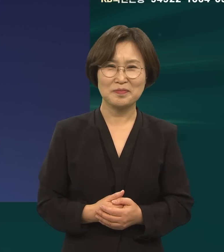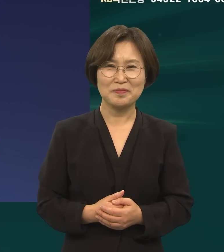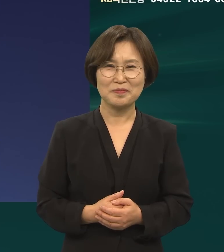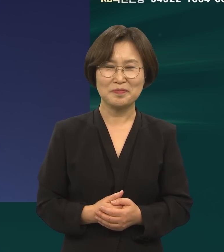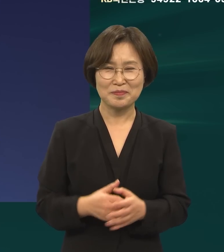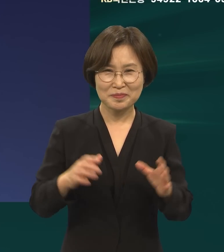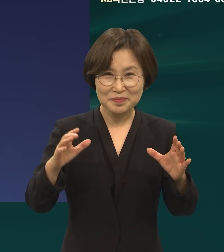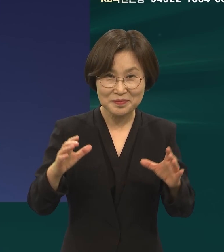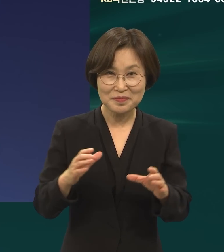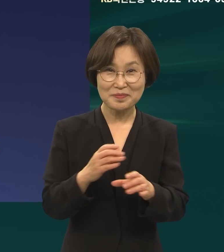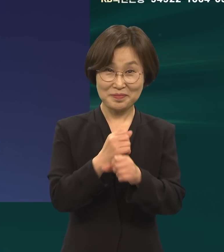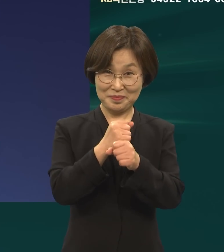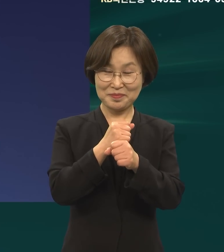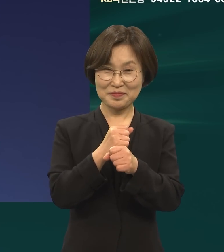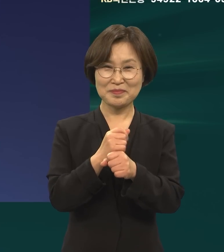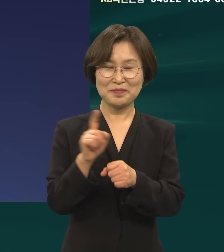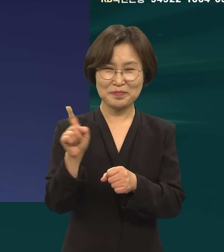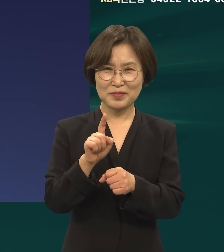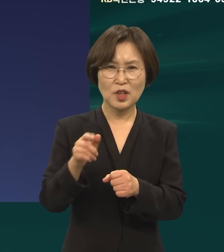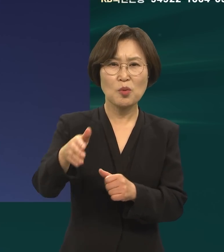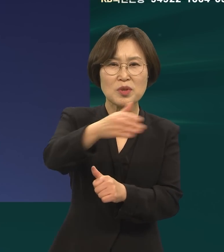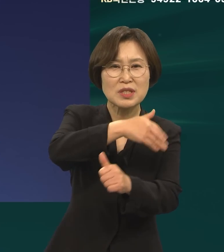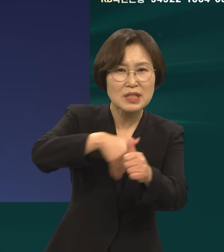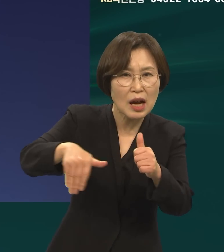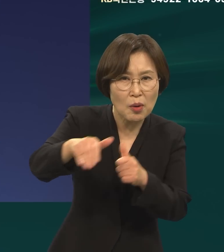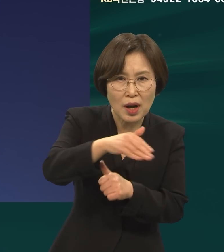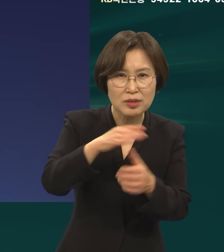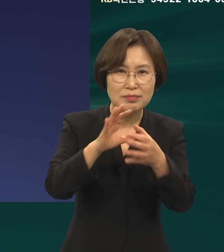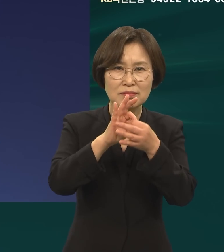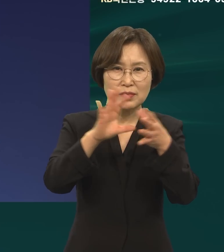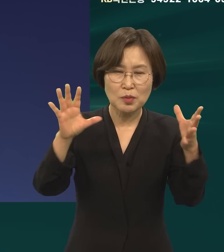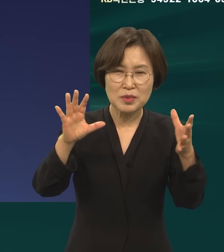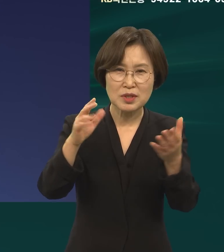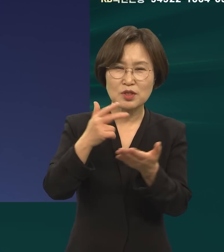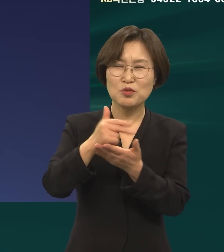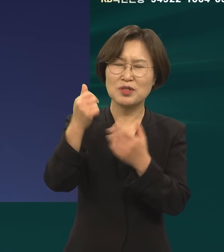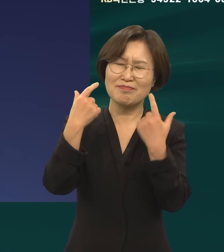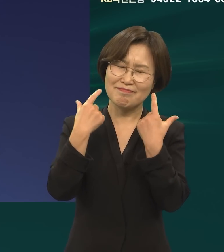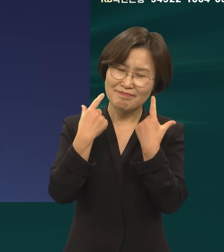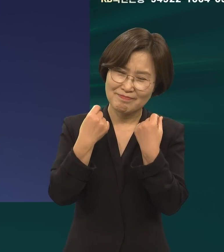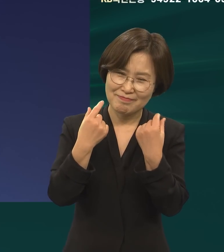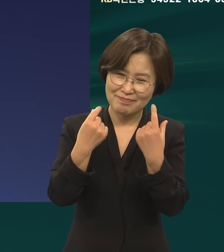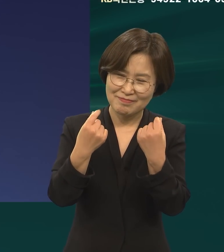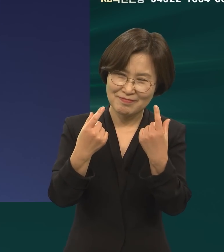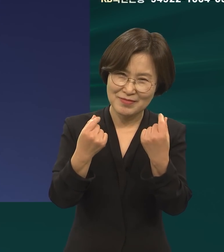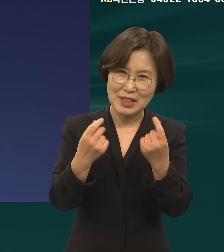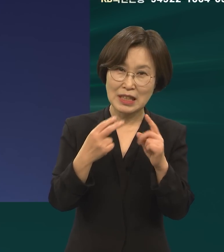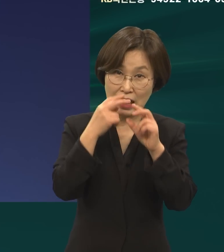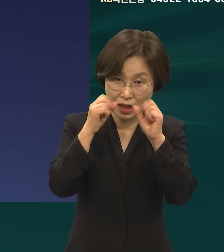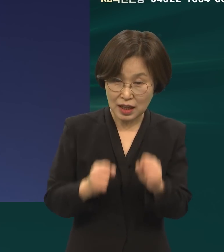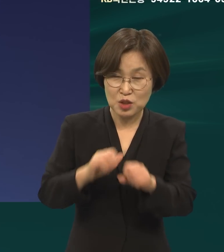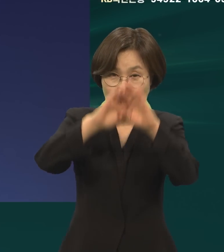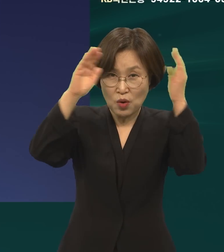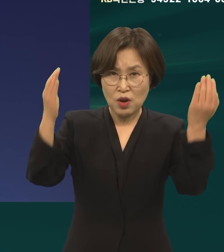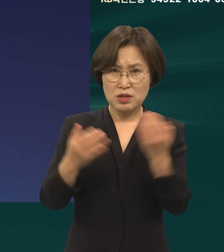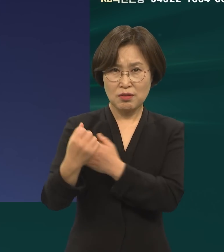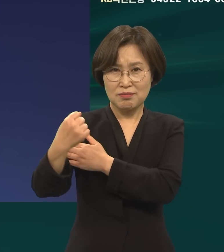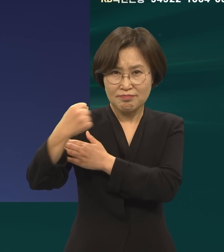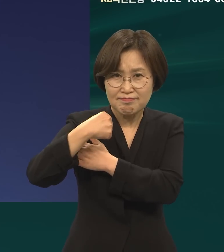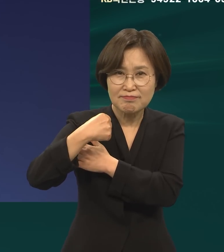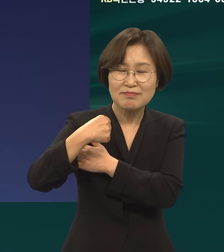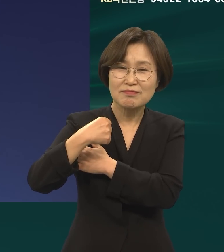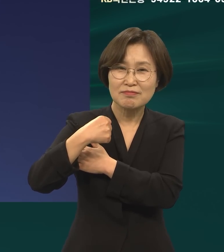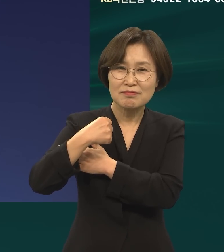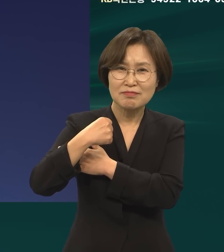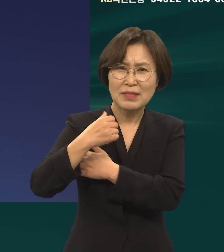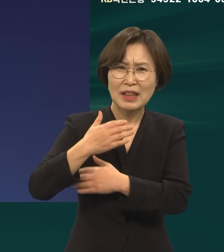읽겠습니다. 여러분 상황이 어떤 상황이 있든지 우리 주님은 여전히 살아계시고 전능하시고 우리가